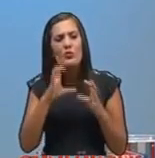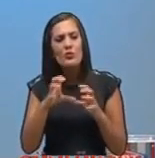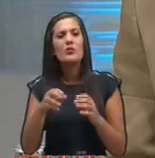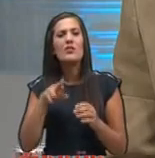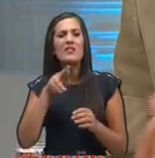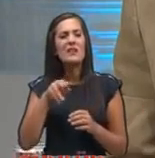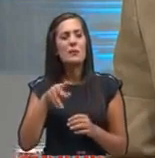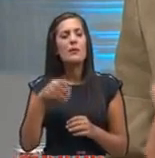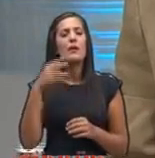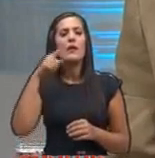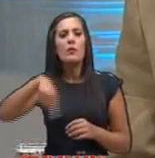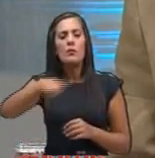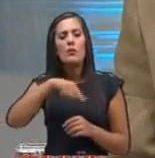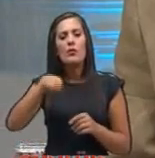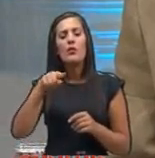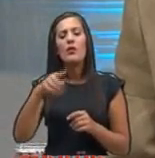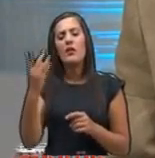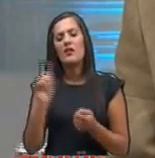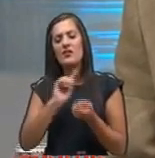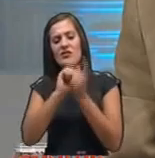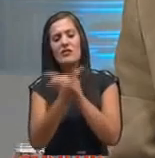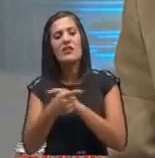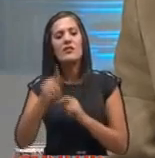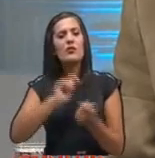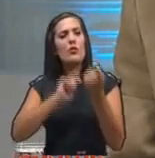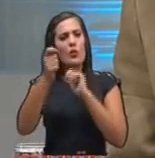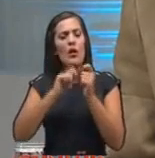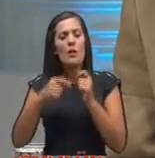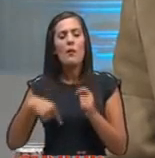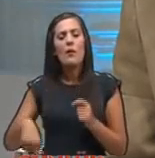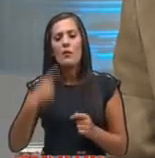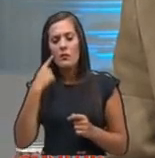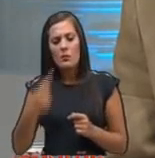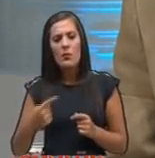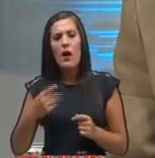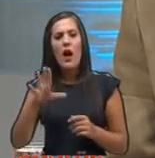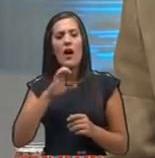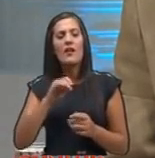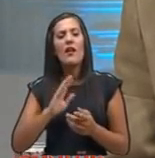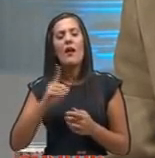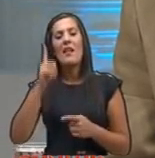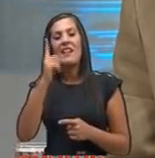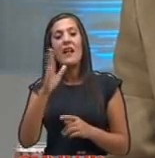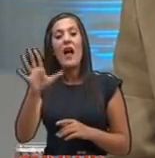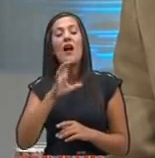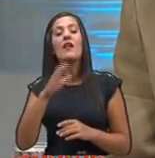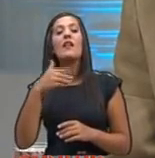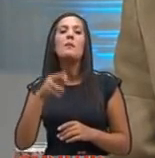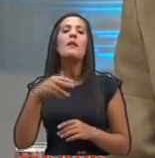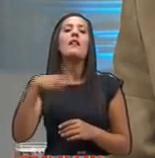Hani subjektif olduğu için çeşitli fiiller, sıfatlar kullanabiliriz. Artı bunun daha da hani